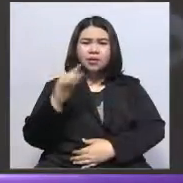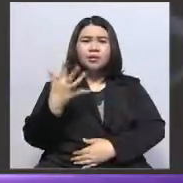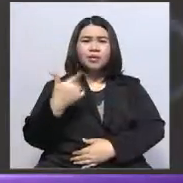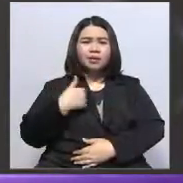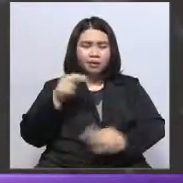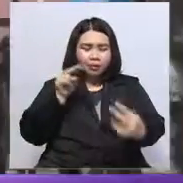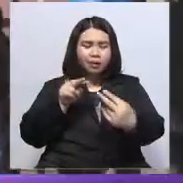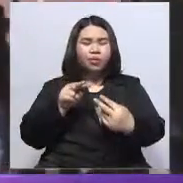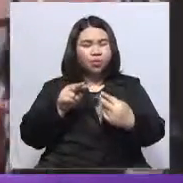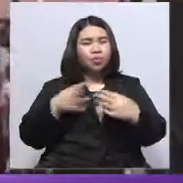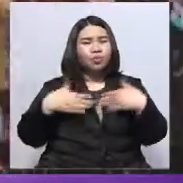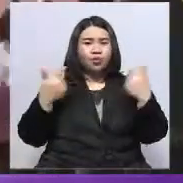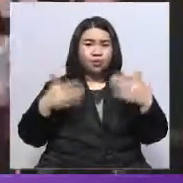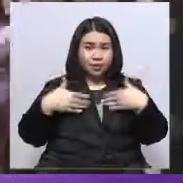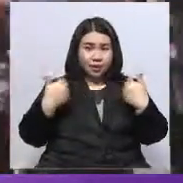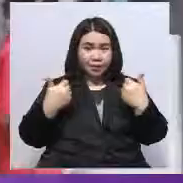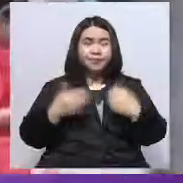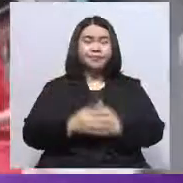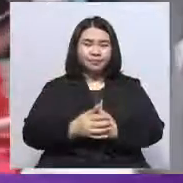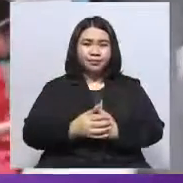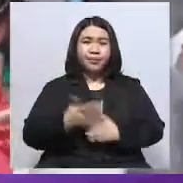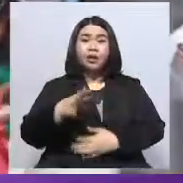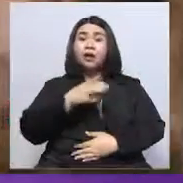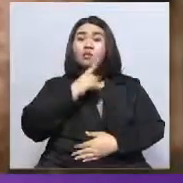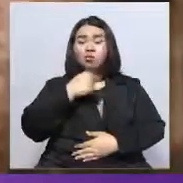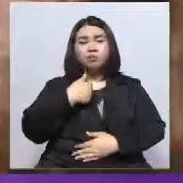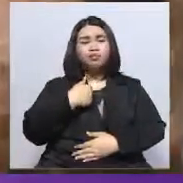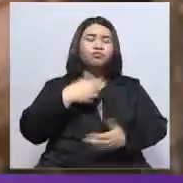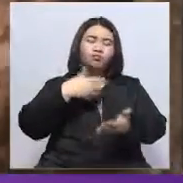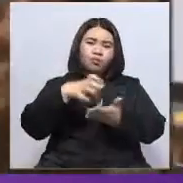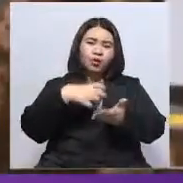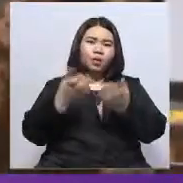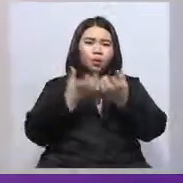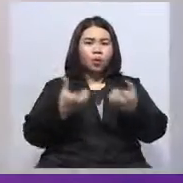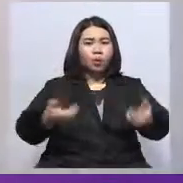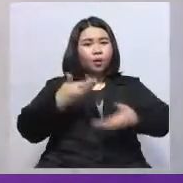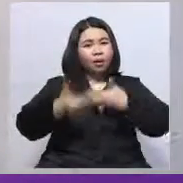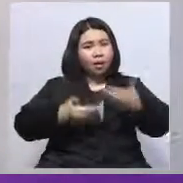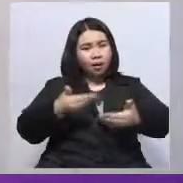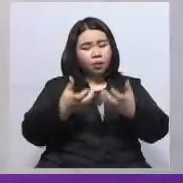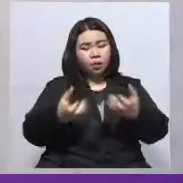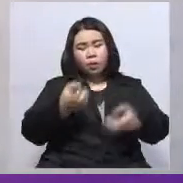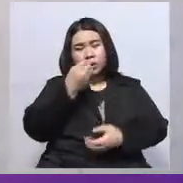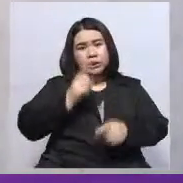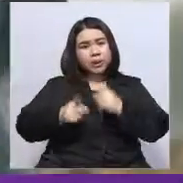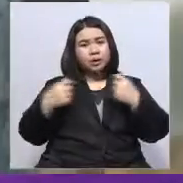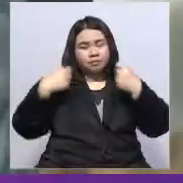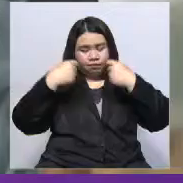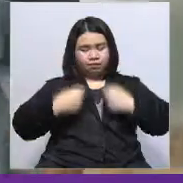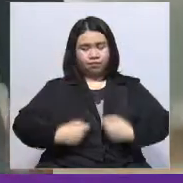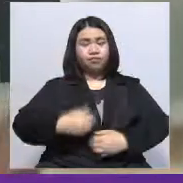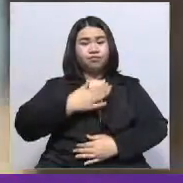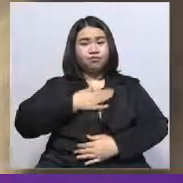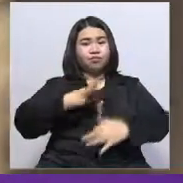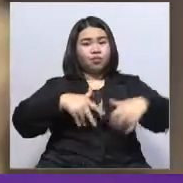าฉันก็ยังดีใจแล้วตัดไปก็คือว่าถ้าฉันได้เล่าเรื่องของฉันฉันได้เอาสินค้าของฉันฉันได้เอาอาหารของฉันฉันได้เอาการแต่งกายของฉัน